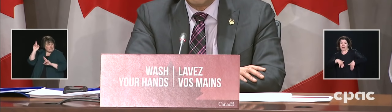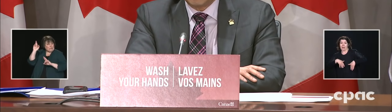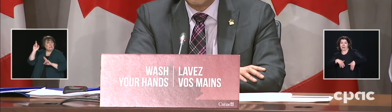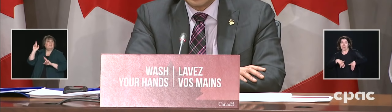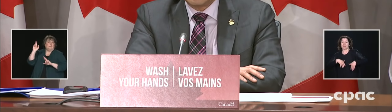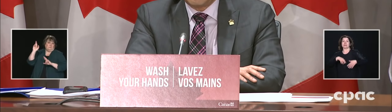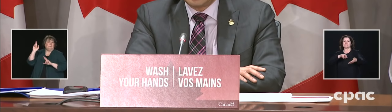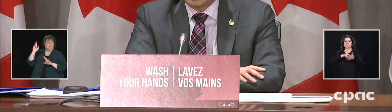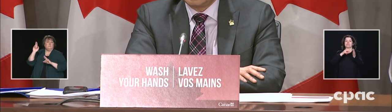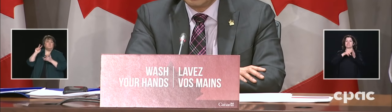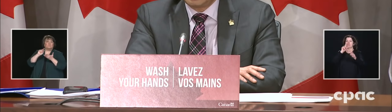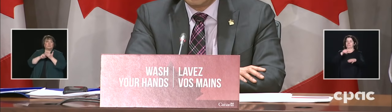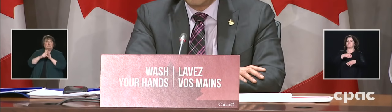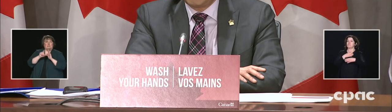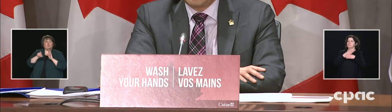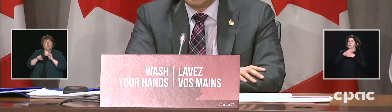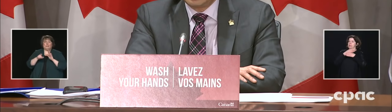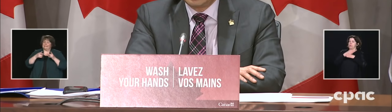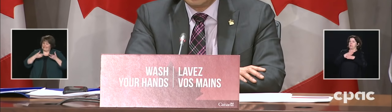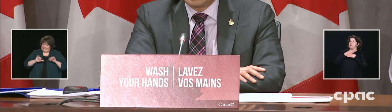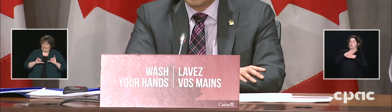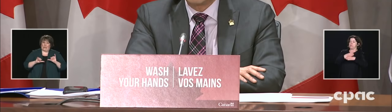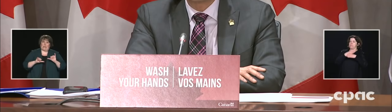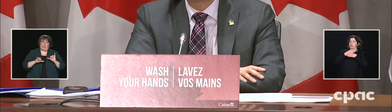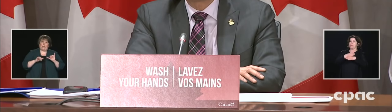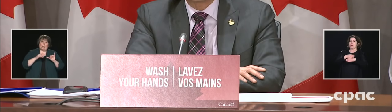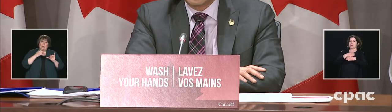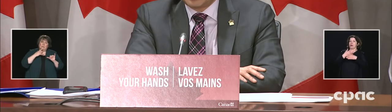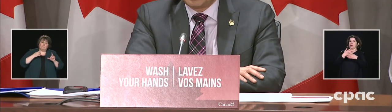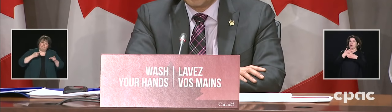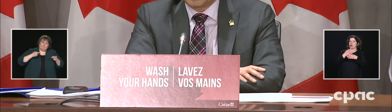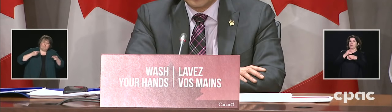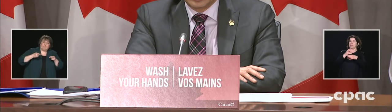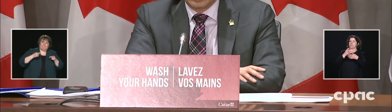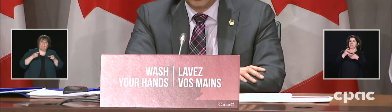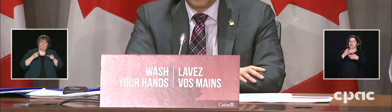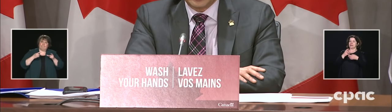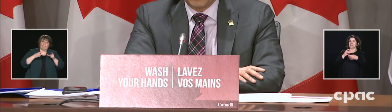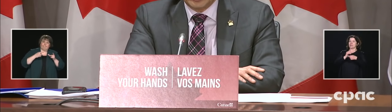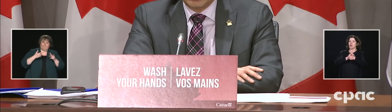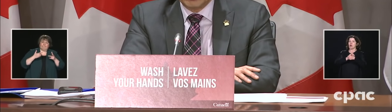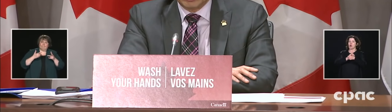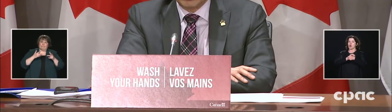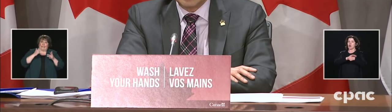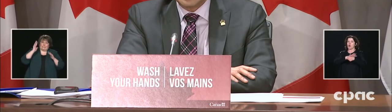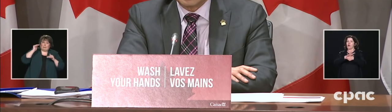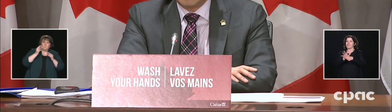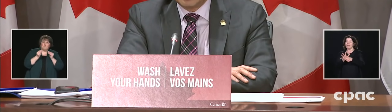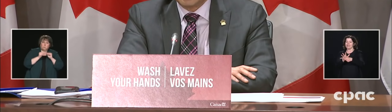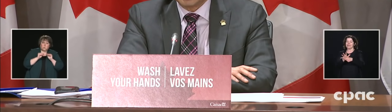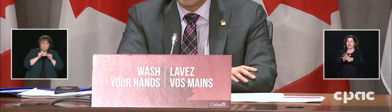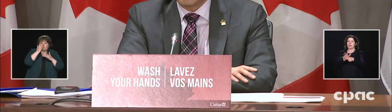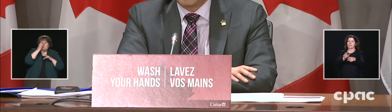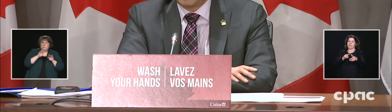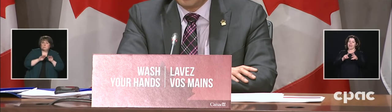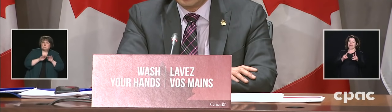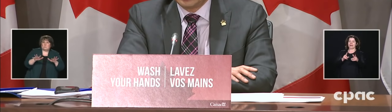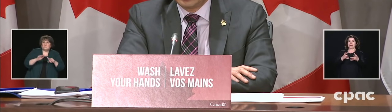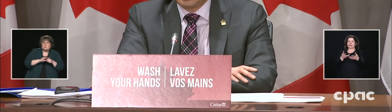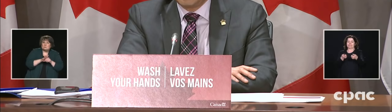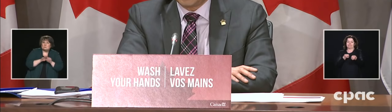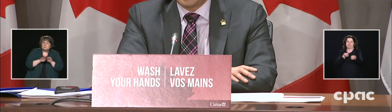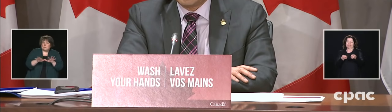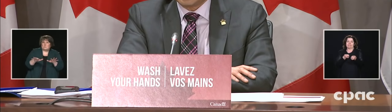un niveau d'activité de la COVID-19 gérable. Nous prévoyons donc que certaines mesures de santé